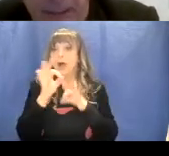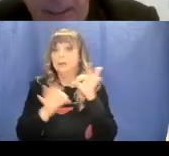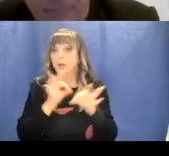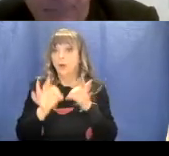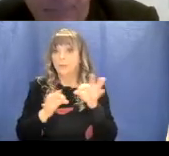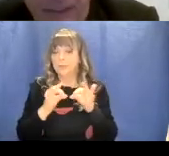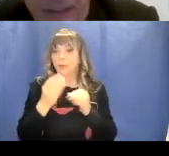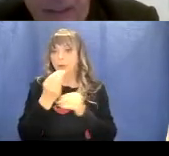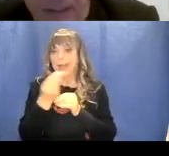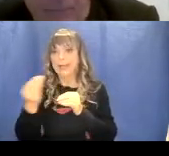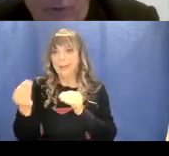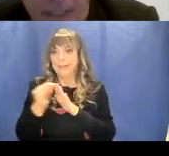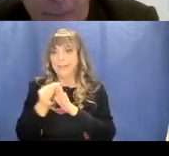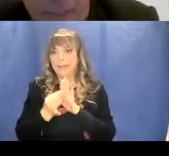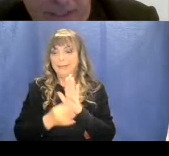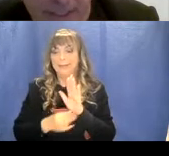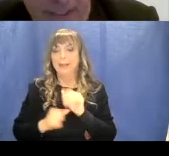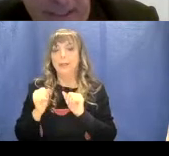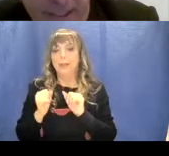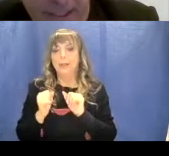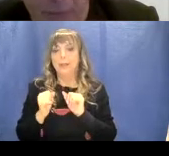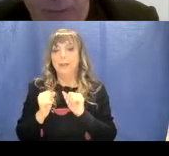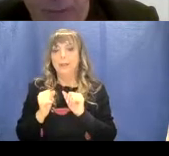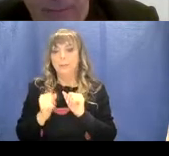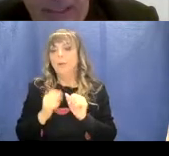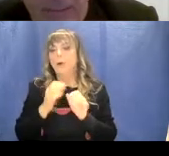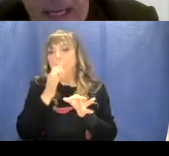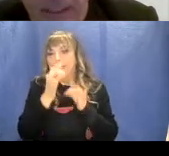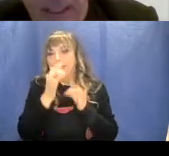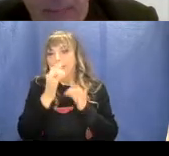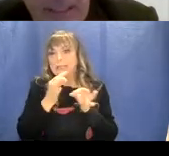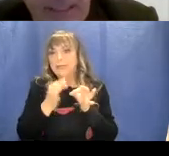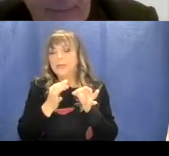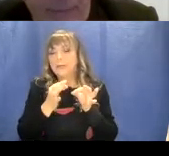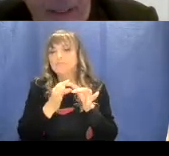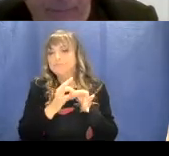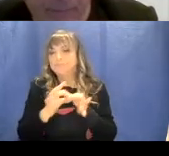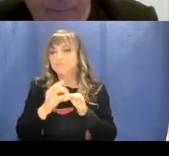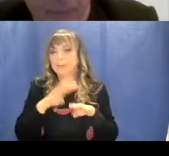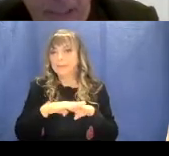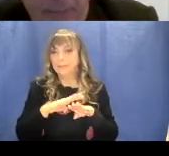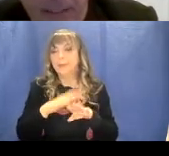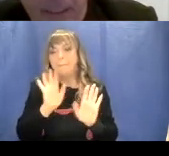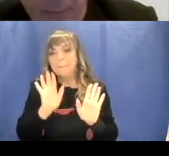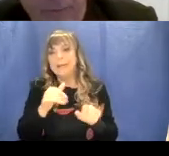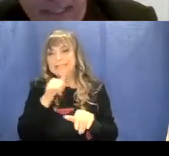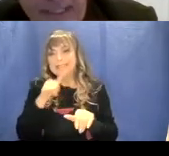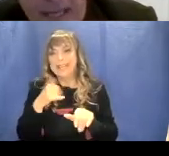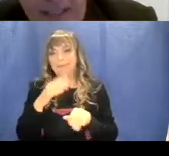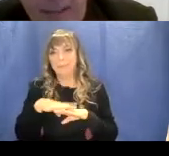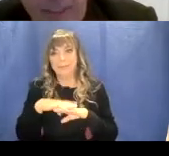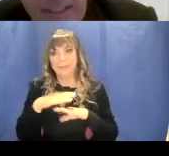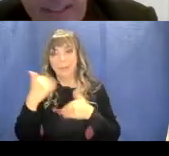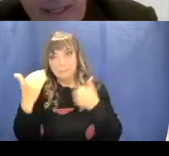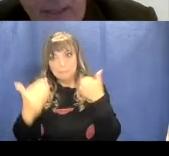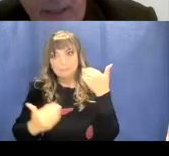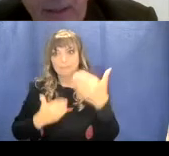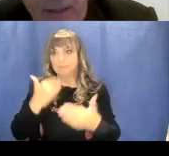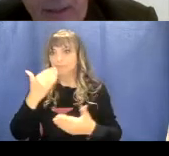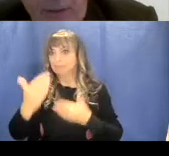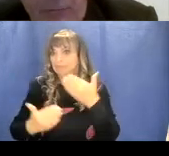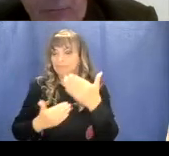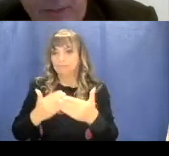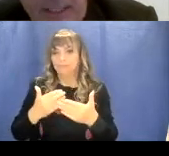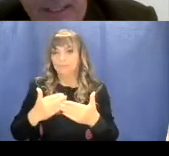elementi o anche questo essere descritto dalla matematica ma serve una matematica più avanzata qui serve